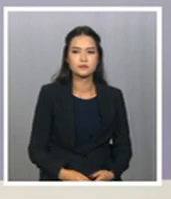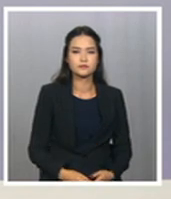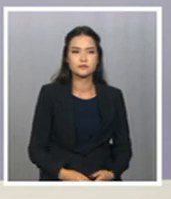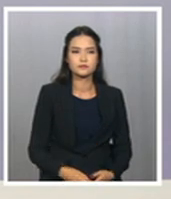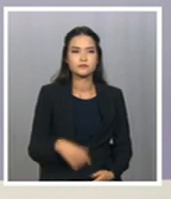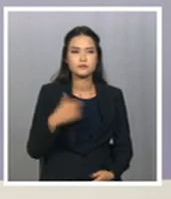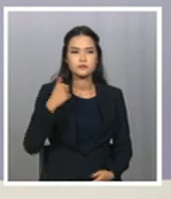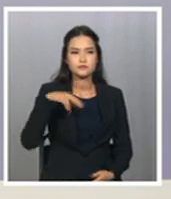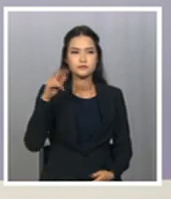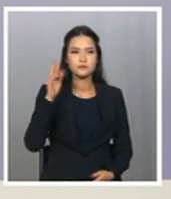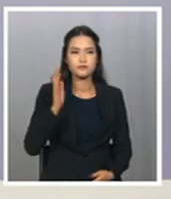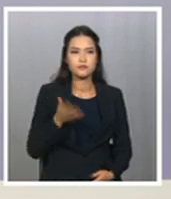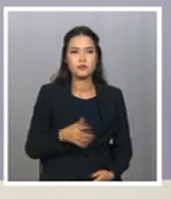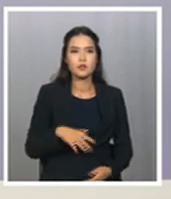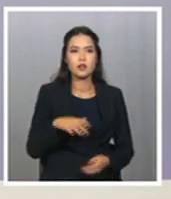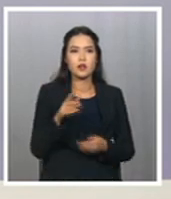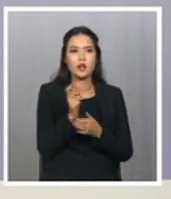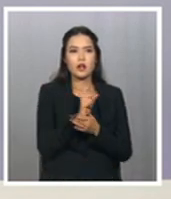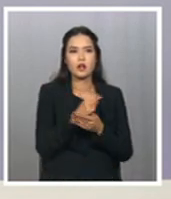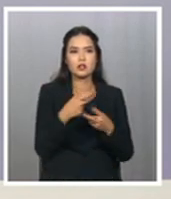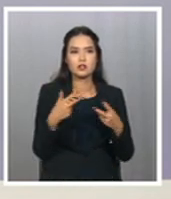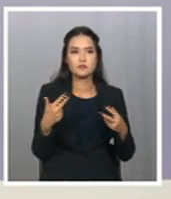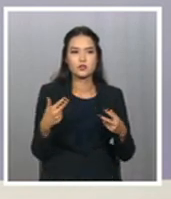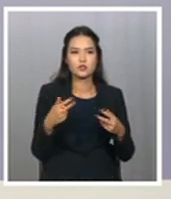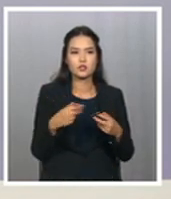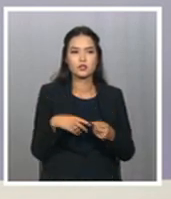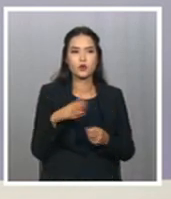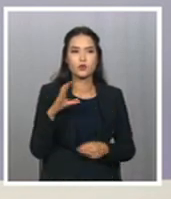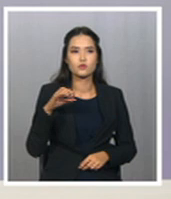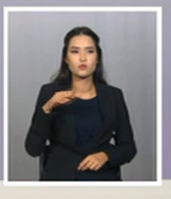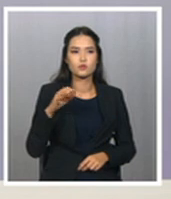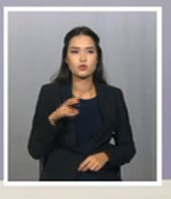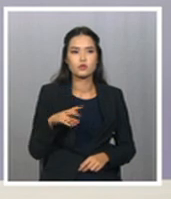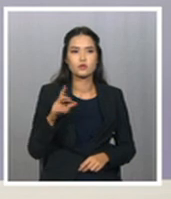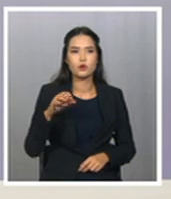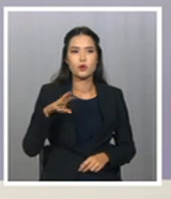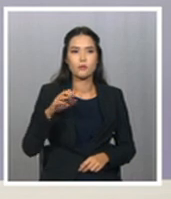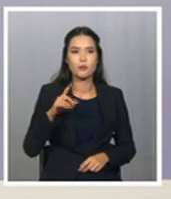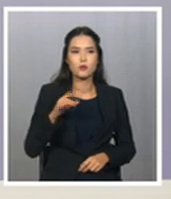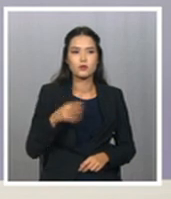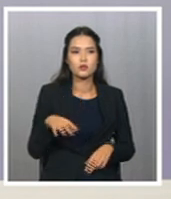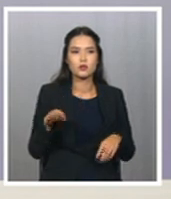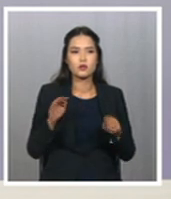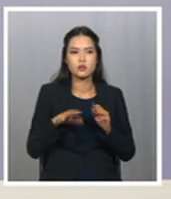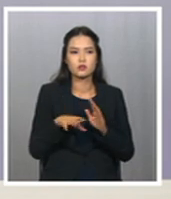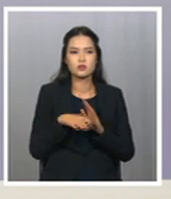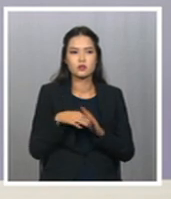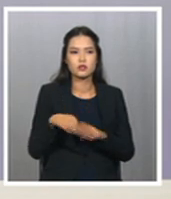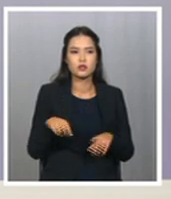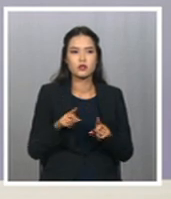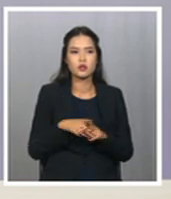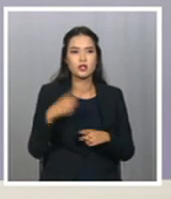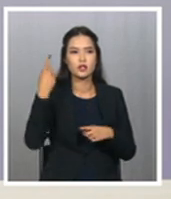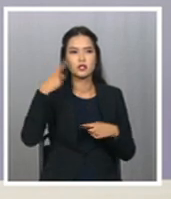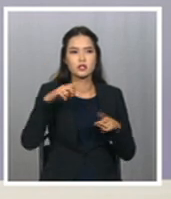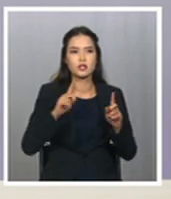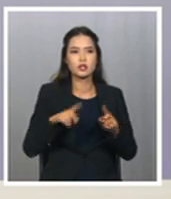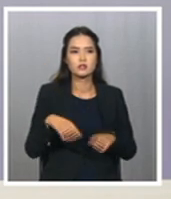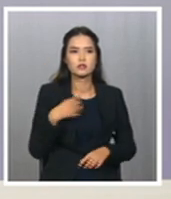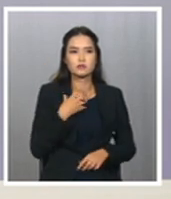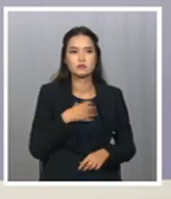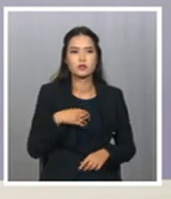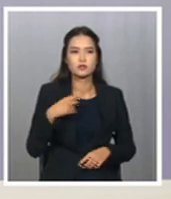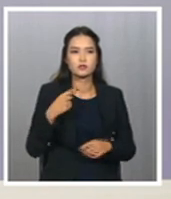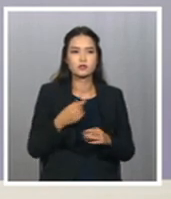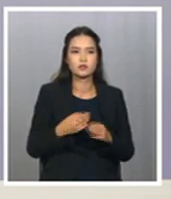Бүгінгі сабақта сіздер әдеби шығарманың сюжеттік композициялы құрылысын талдау арқылы идеялық мазмұнын